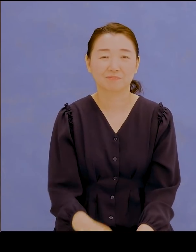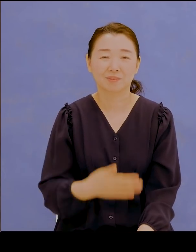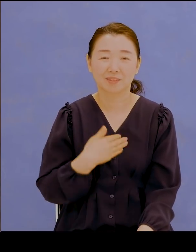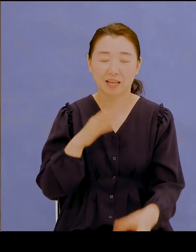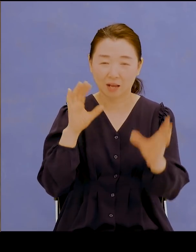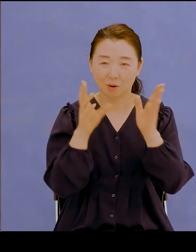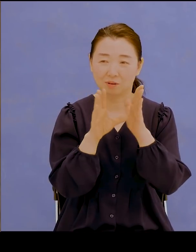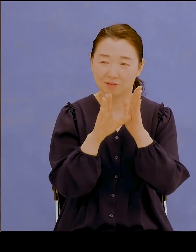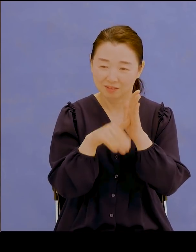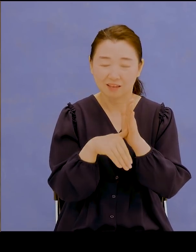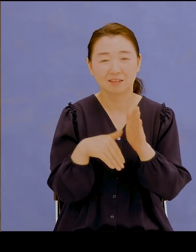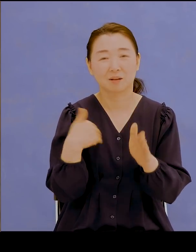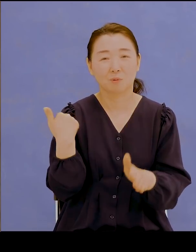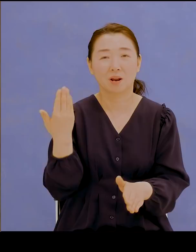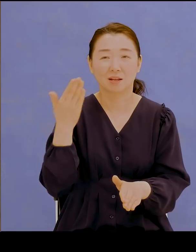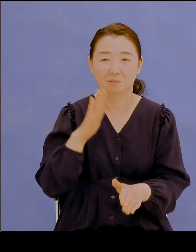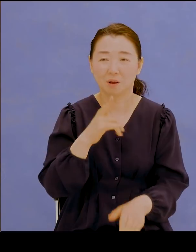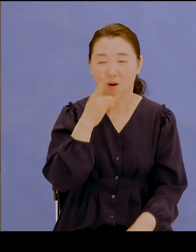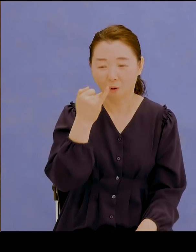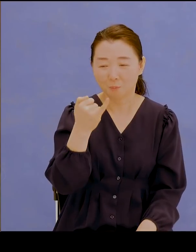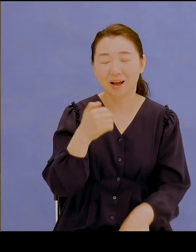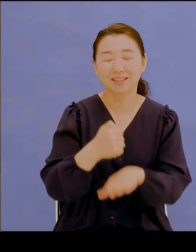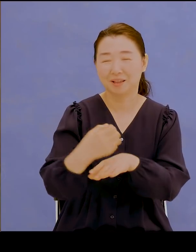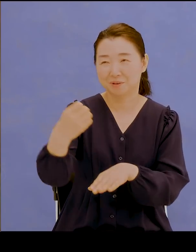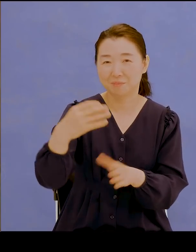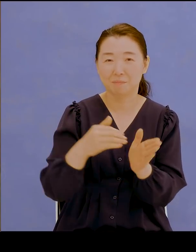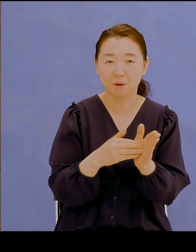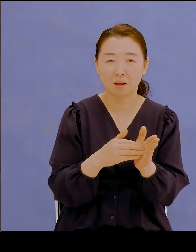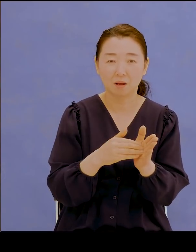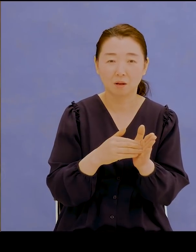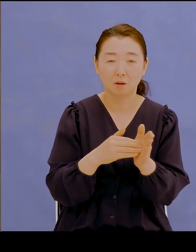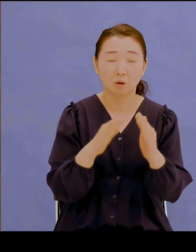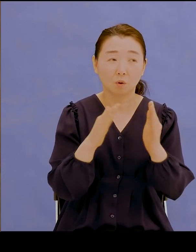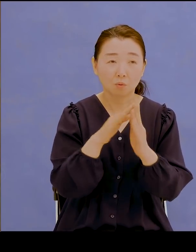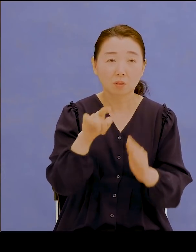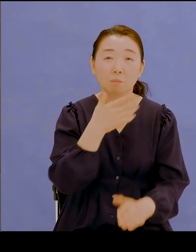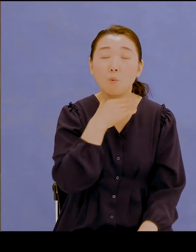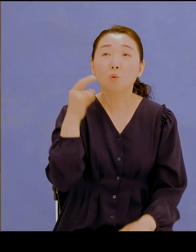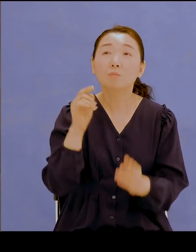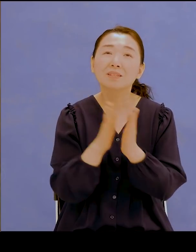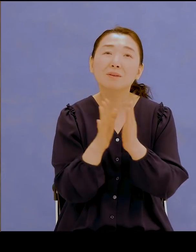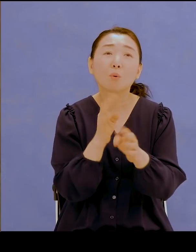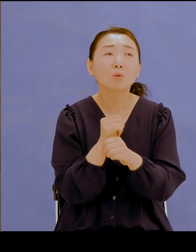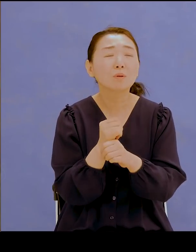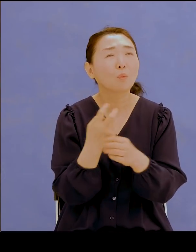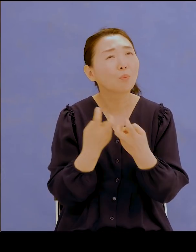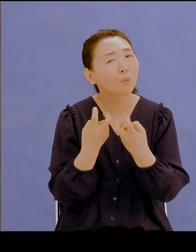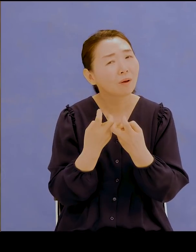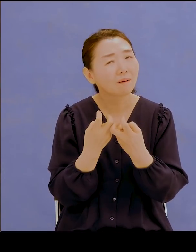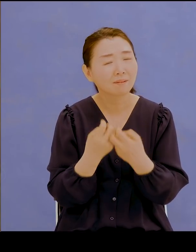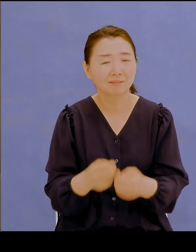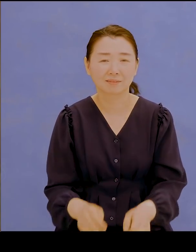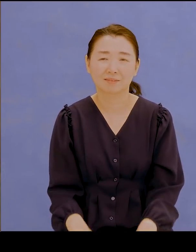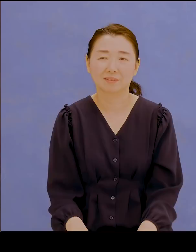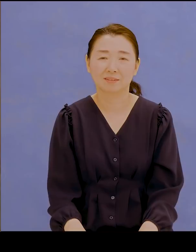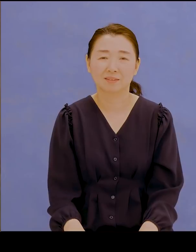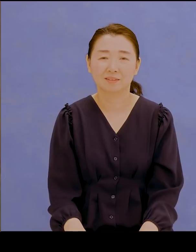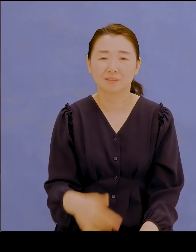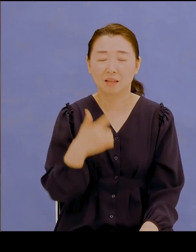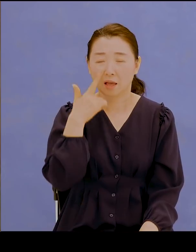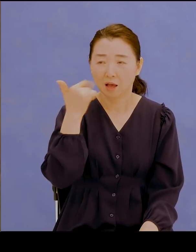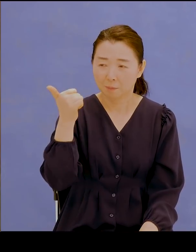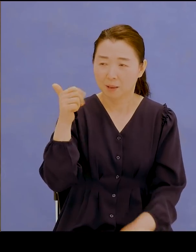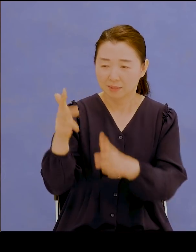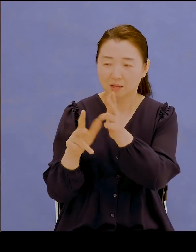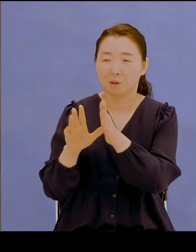저는 어렸을 때 이래서 잘 몰랐는데 엄마가 나중에 알려주시더라고요. 우리 집에 복음이 어떻게 들어왔어? 그러니까 엄마가 자기가 그러니까 아빠